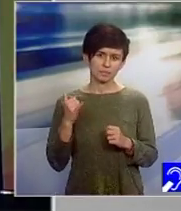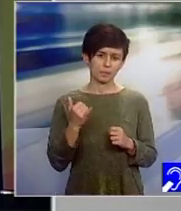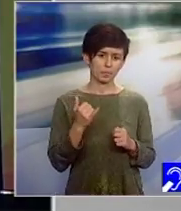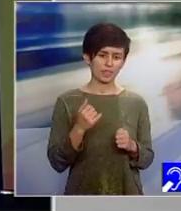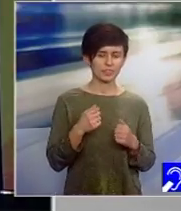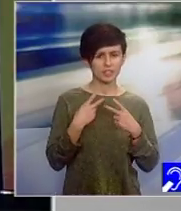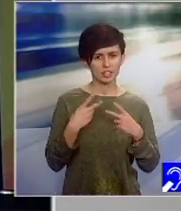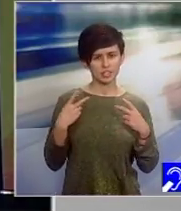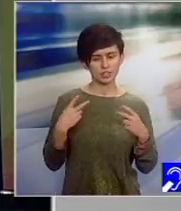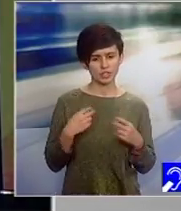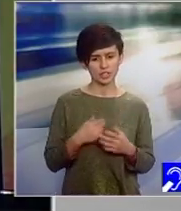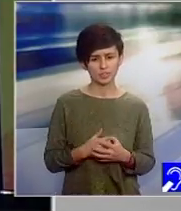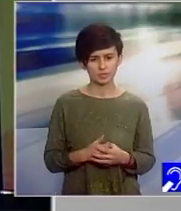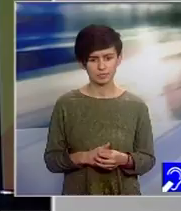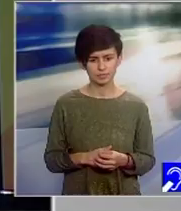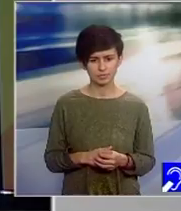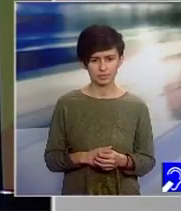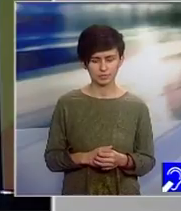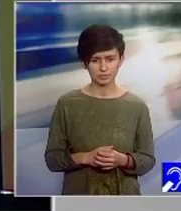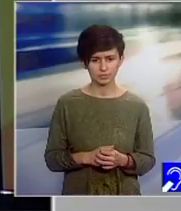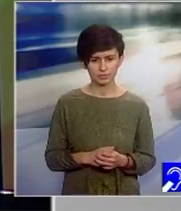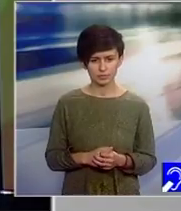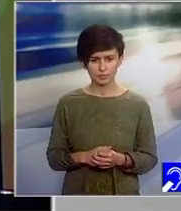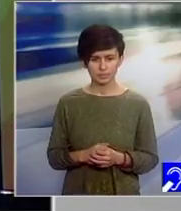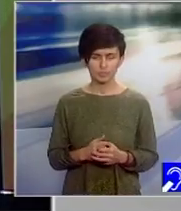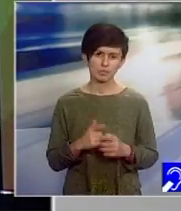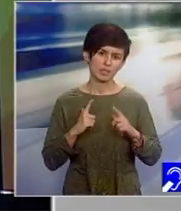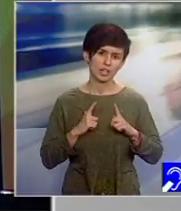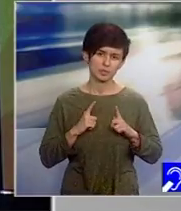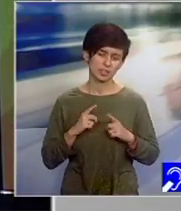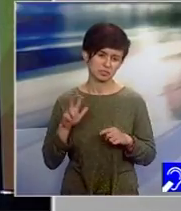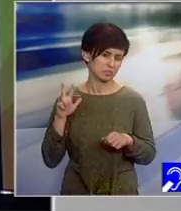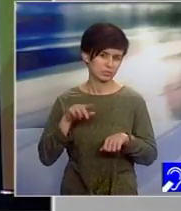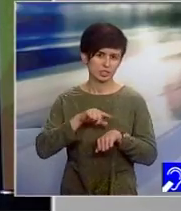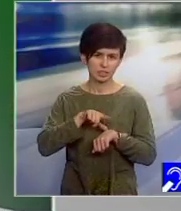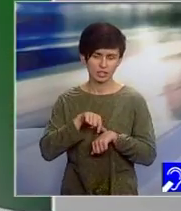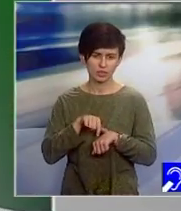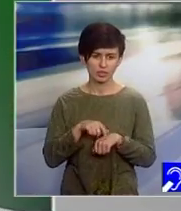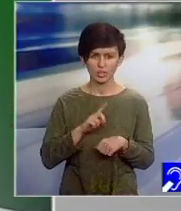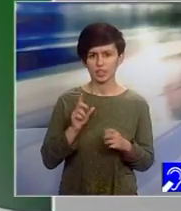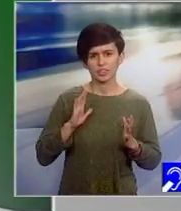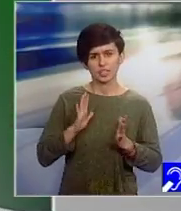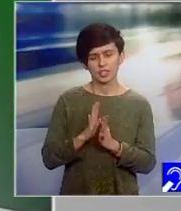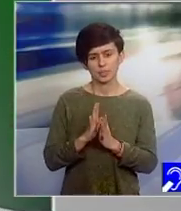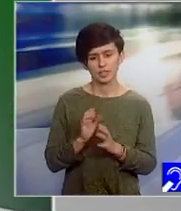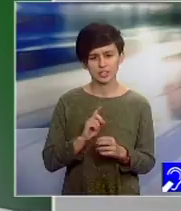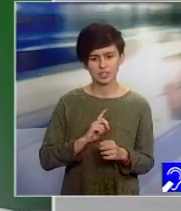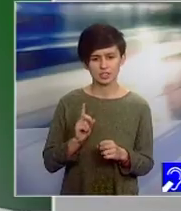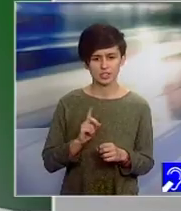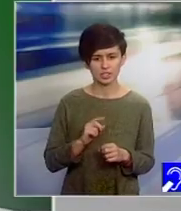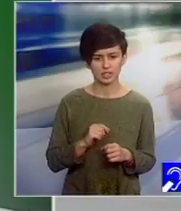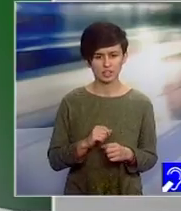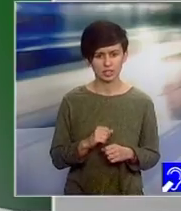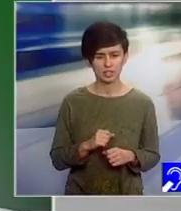deci nu există să stăm o oră și gata. Sună clopoțelul. Nu sună nimic. Sună, nu vă constrânge nimic? Nu ne constrânge. Sună mașină pe stradă, e o